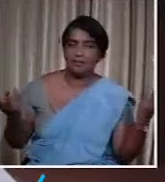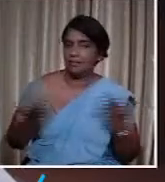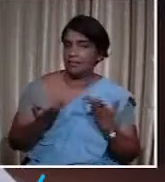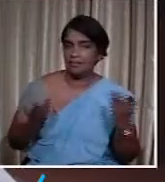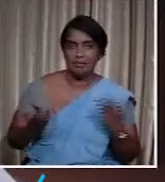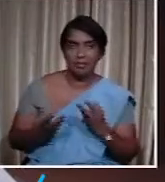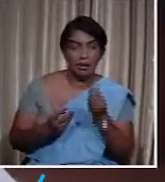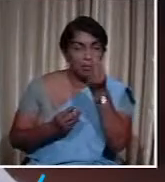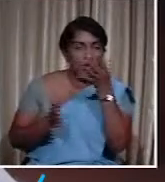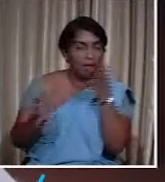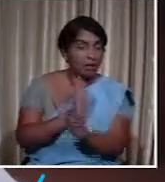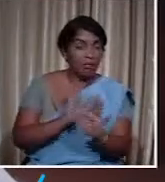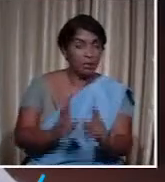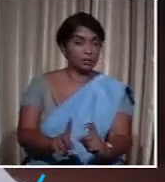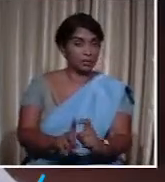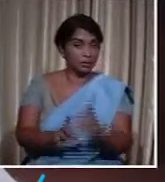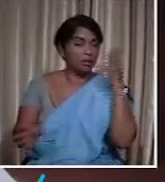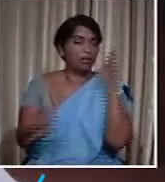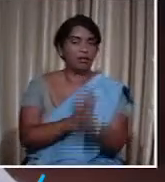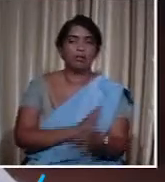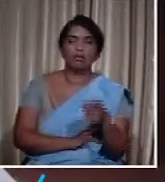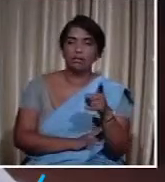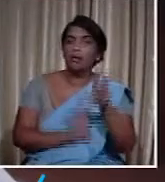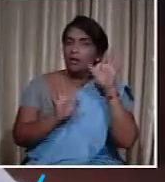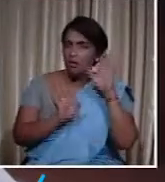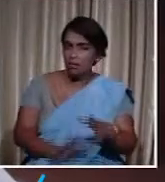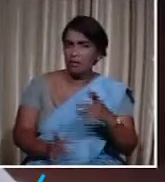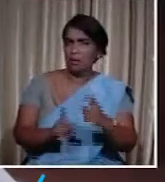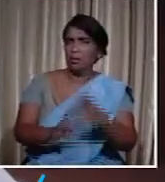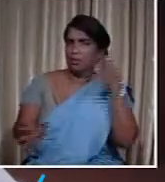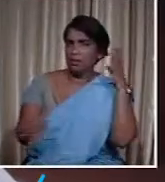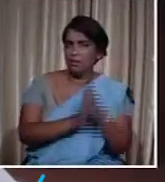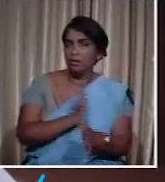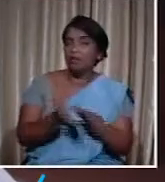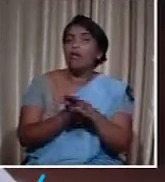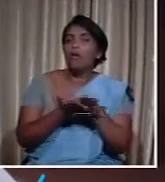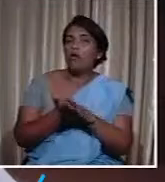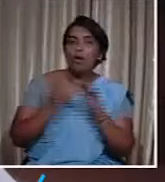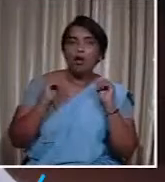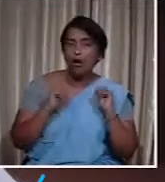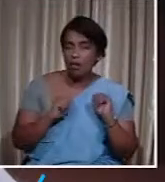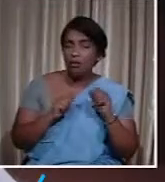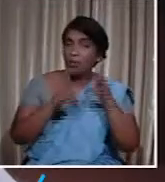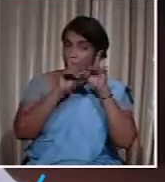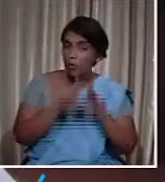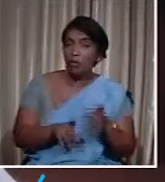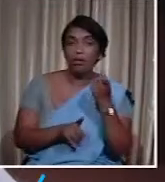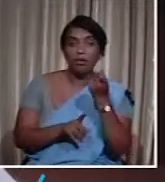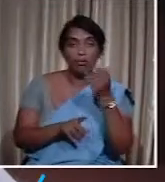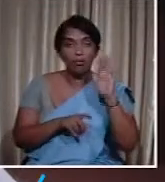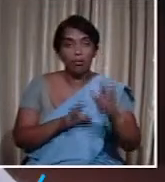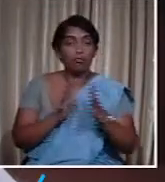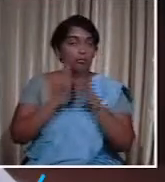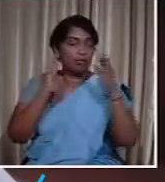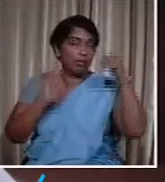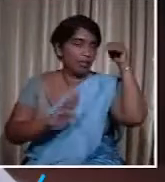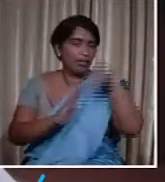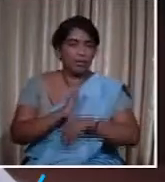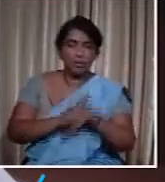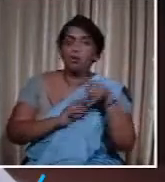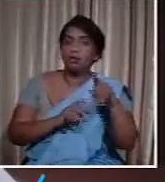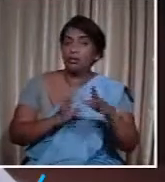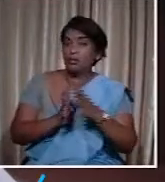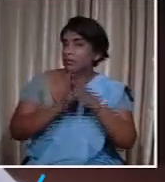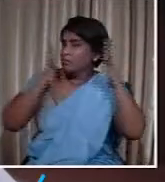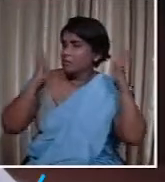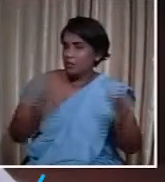කුඩා වැරද්දක් නේ මේක මාරාන්තික වැරද්දක් එහෙනම් මේ මාර්ථික වැරද්ද නිවැරදි කරගත හැකි වන්නේ මෙවැනි ආර්ථික වශයෙන් විශාල ප්‍රපාතයකට මේ